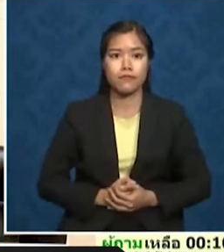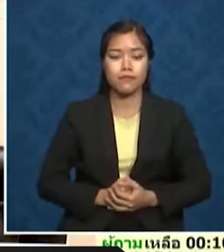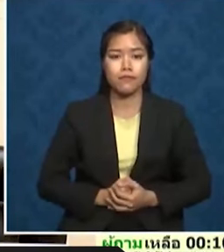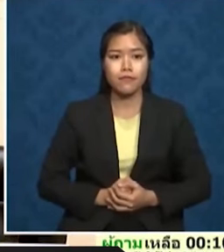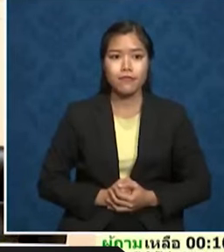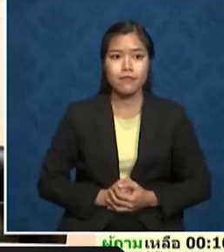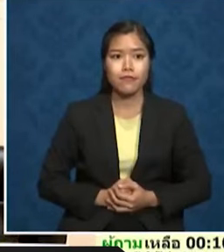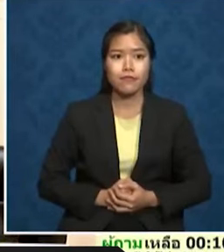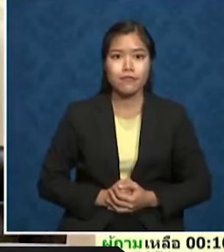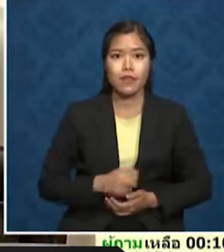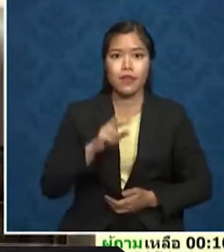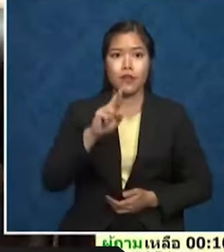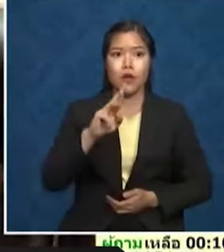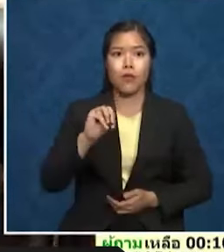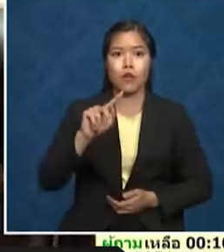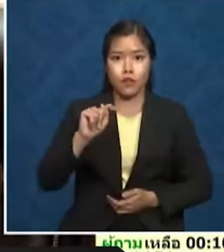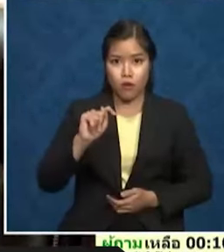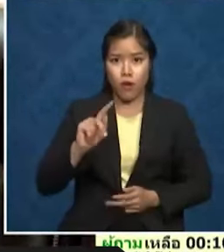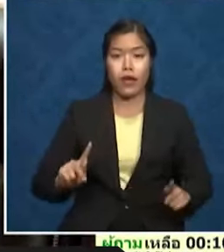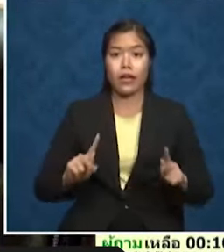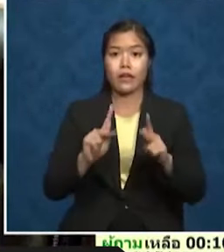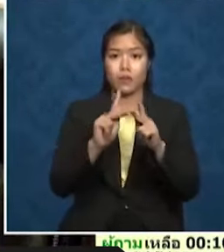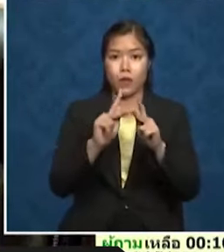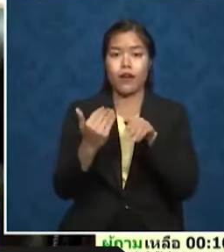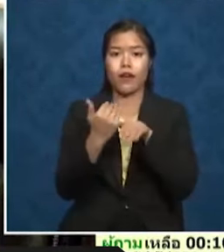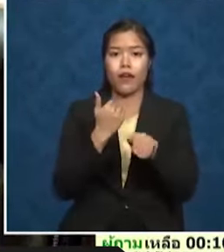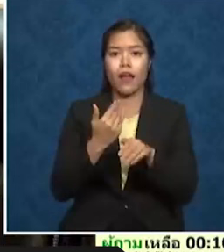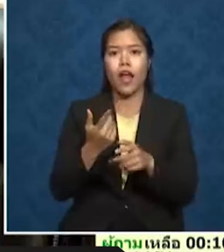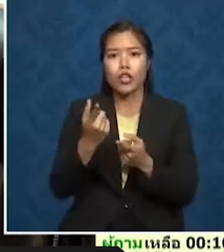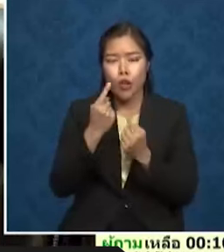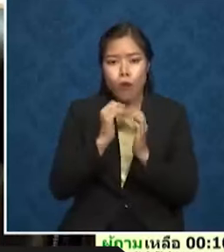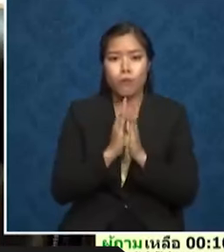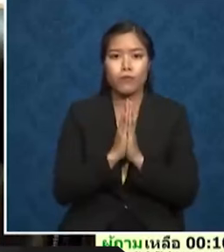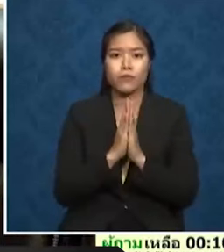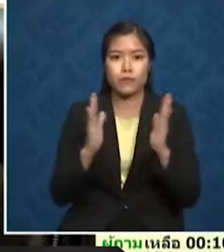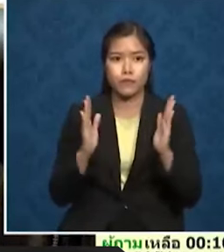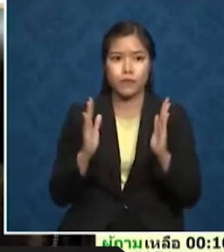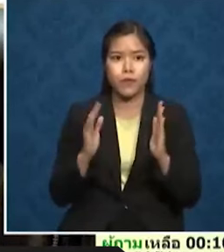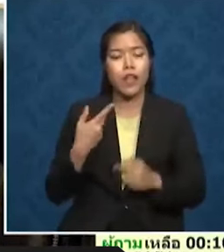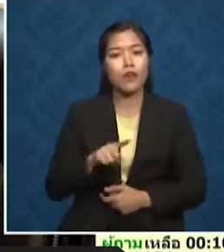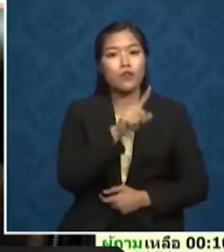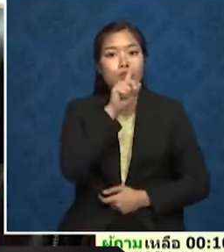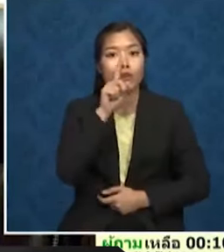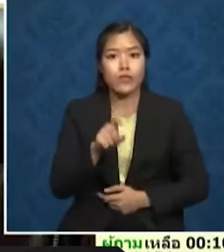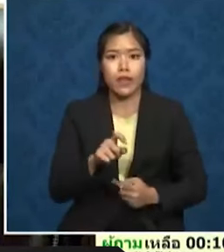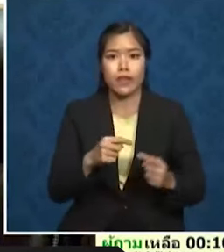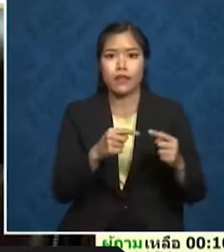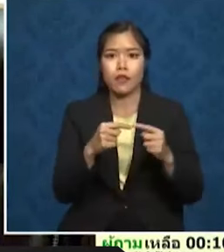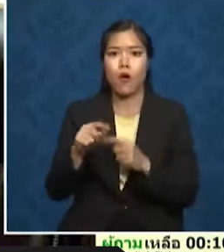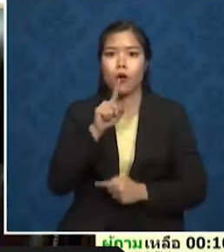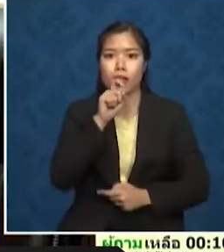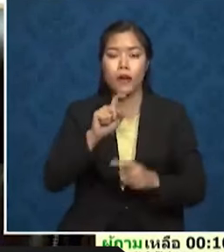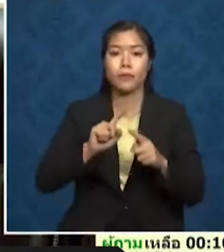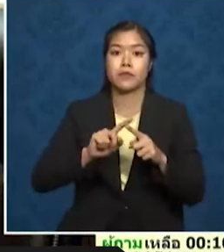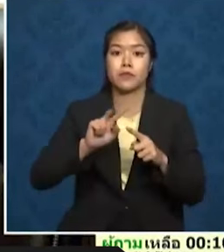ขอบคุณมากครับท่านรัฐมนตรีว่าการกระทรวงคมนาคมครับผมคำถามขอถามคำถามต่อไปนะครับคือคำถามที่2ผมถ